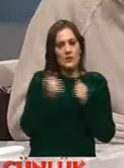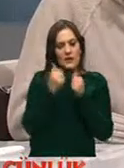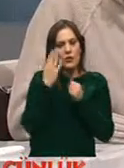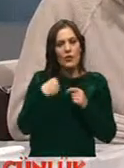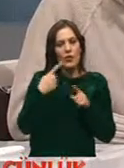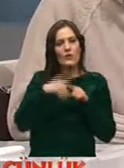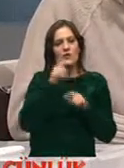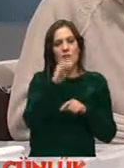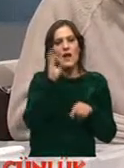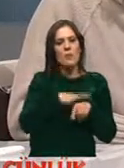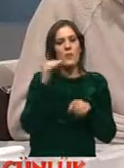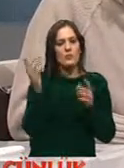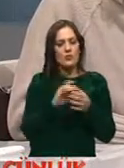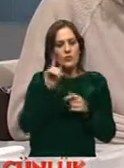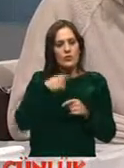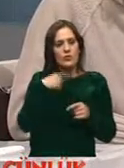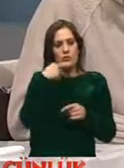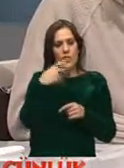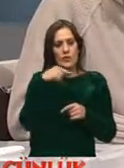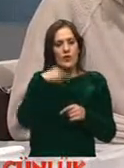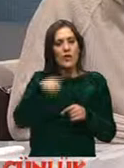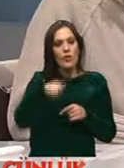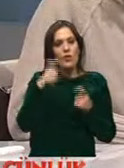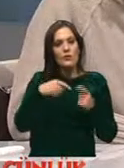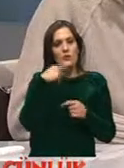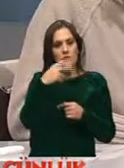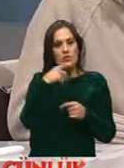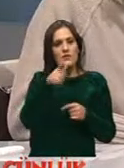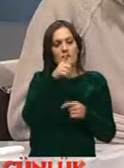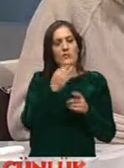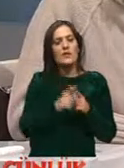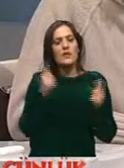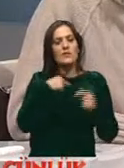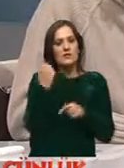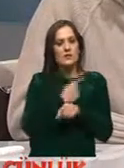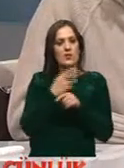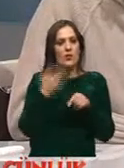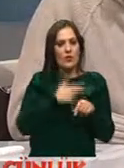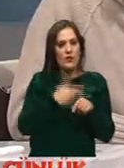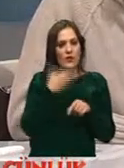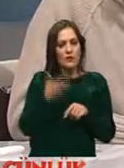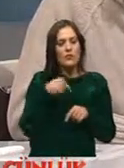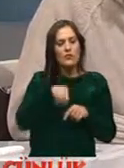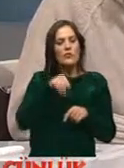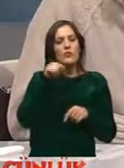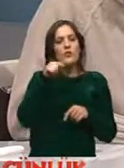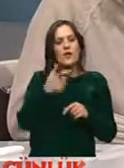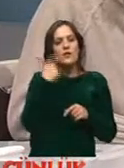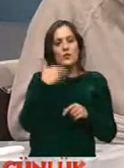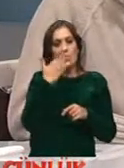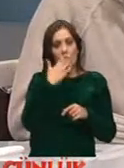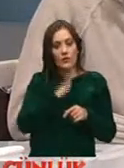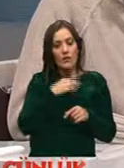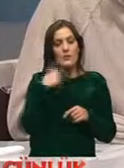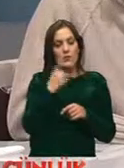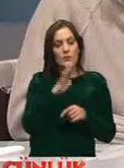o ortak sesi hemen bulurlar söylerken. Doğru. Doğru. Ve de orada söylerler, o sesi çok geliştiren bir şey örneğin. Ki çocuk bu eskiden hani okul mu vardı,